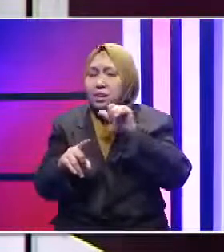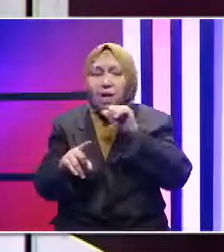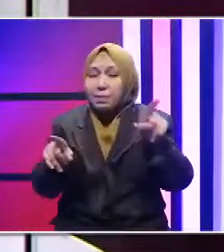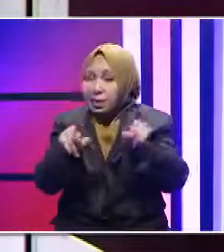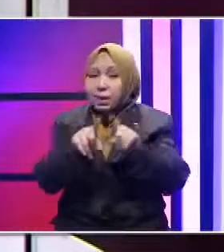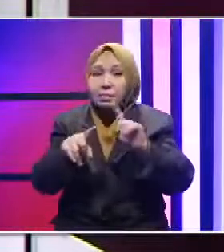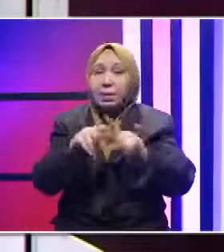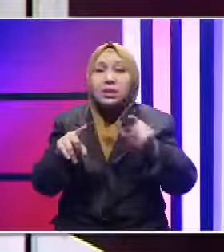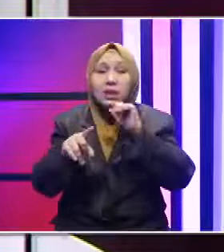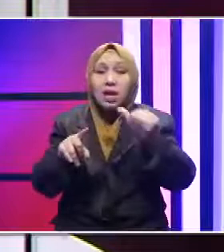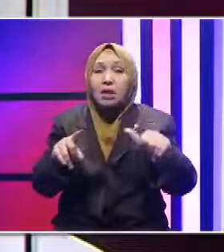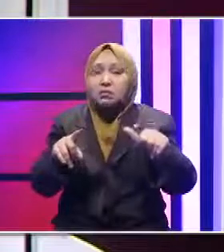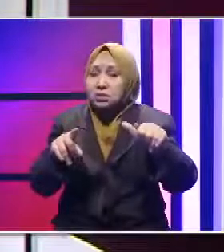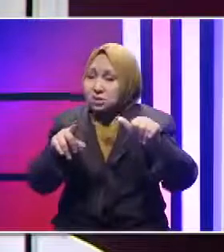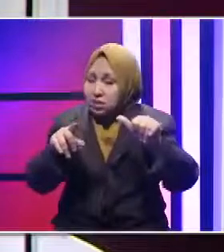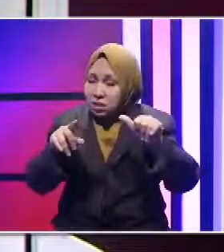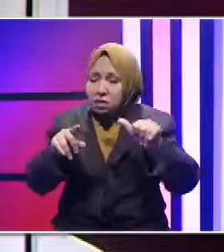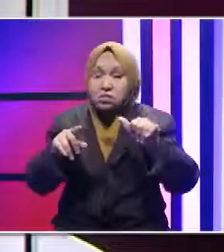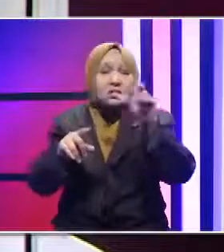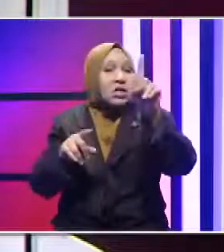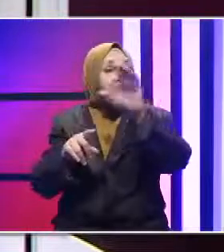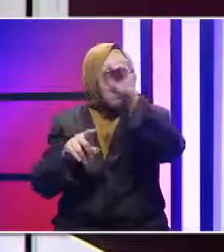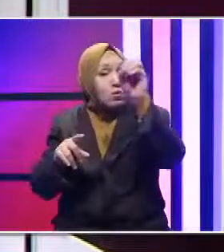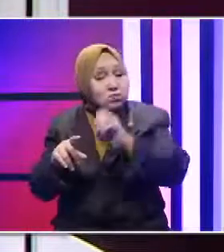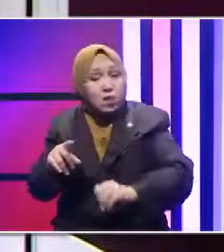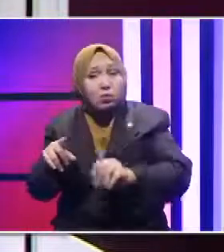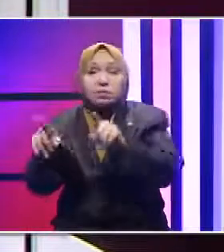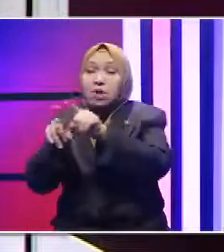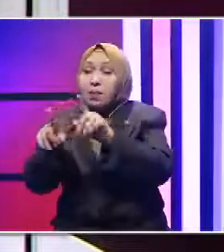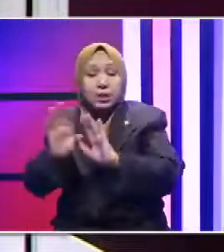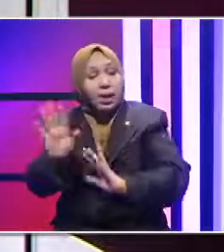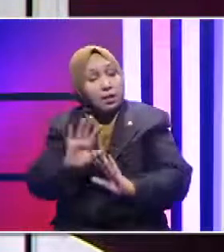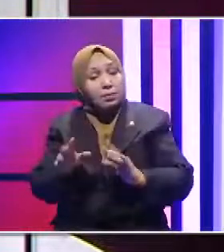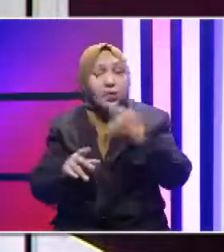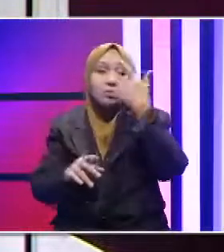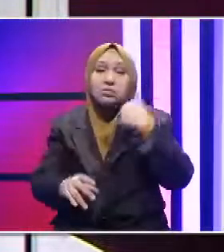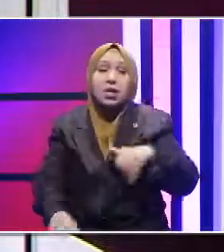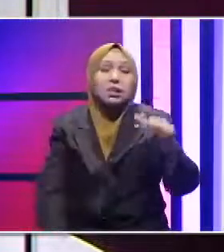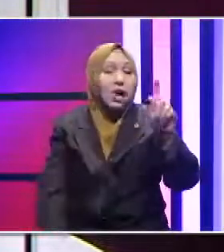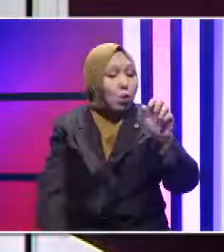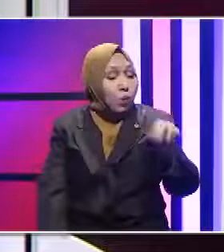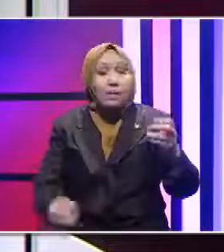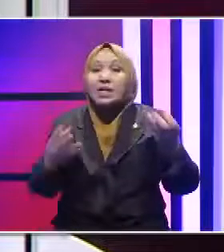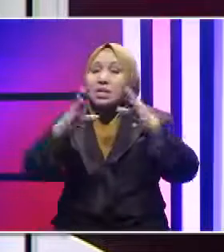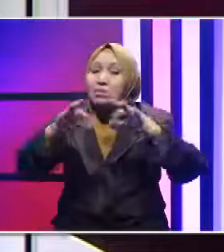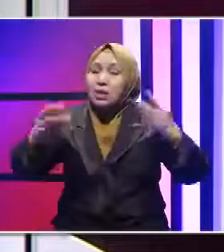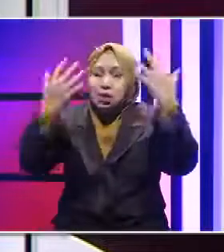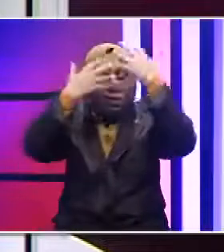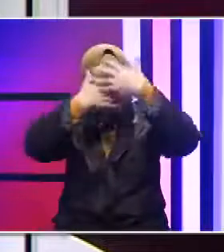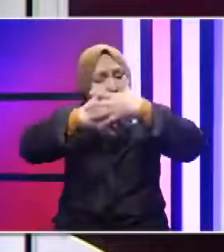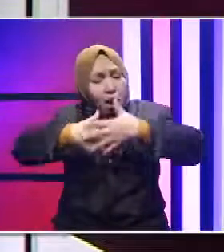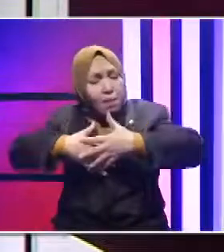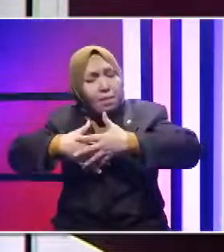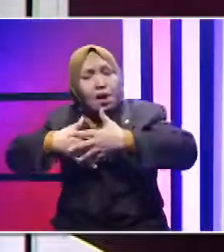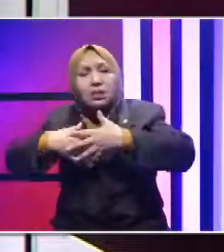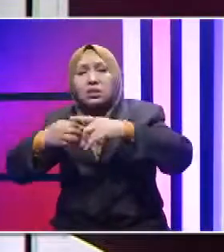sama tapi tidaklah 100%. Kerana apa? Kerana kita melihat dalam surah At-Takwir banyak bercerita tentang kegelapan,